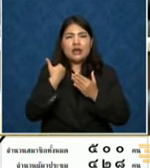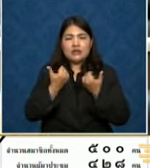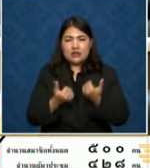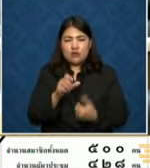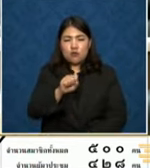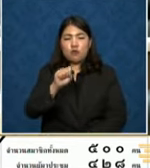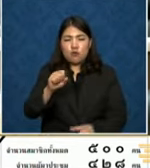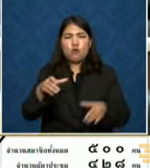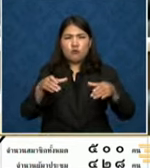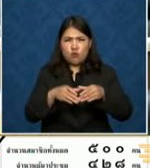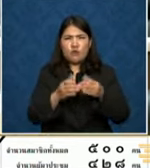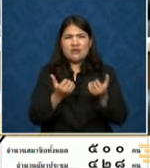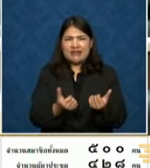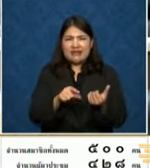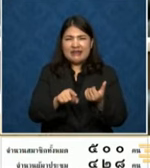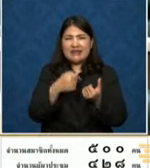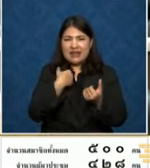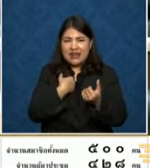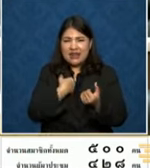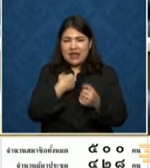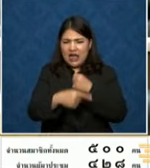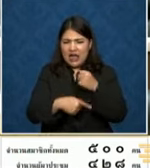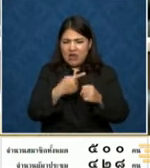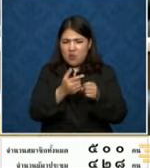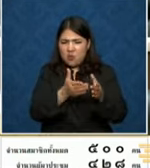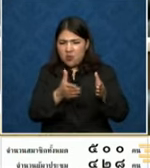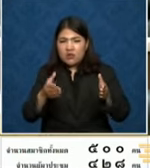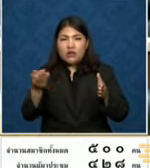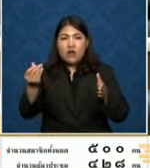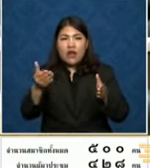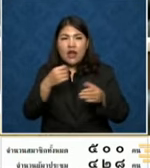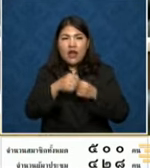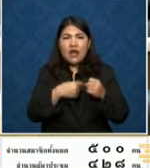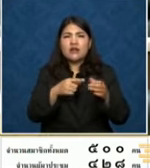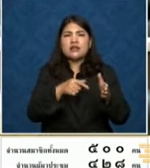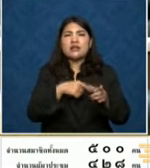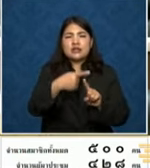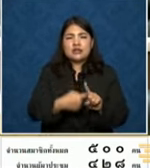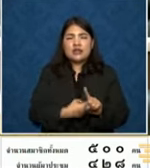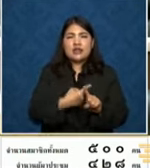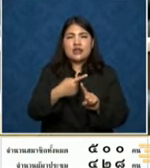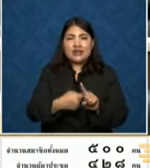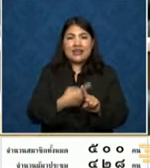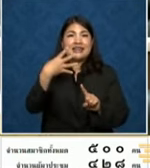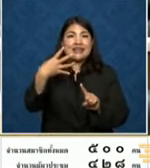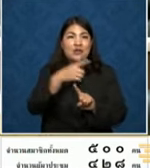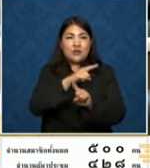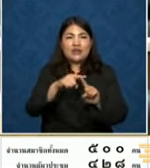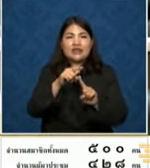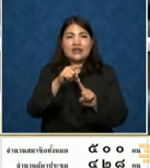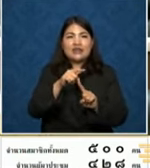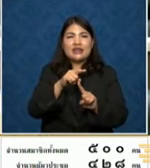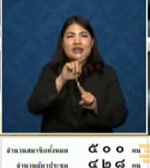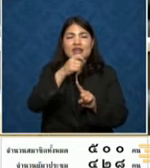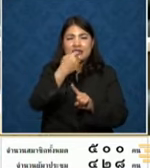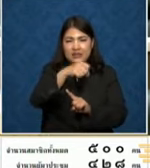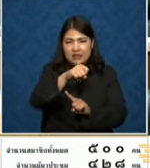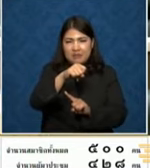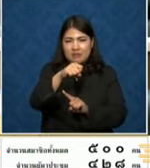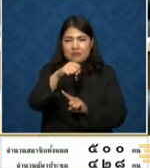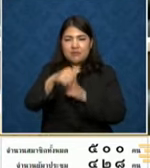นี้จะครบวาระวันที่เท่าไหร่ครับ10เมษายนปี2570ครับท่านประธานครับตอนนี้เ